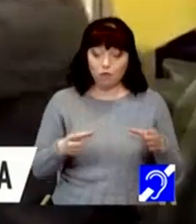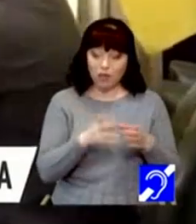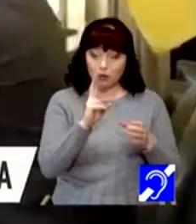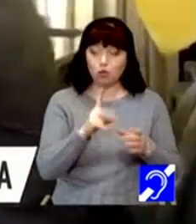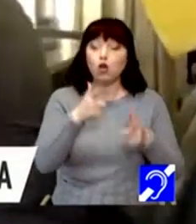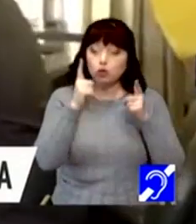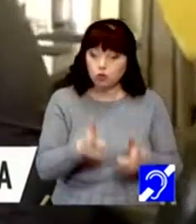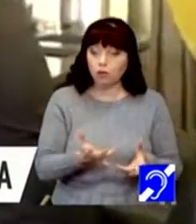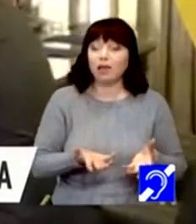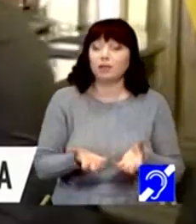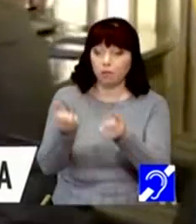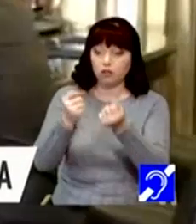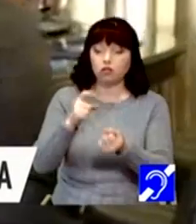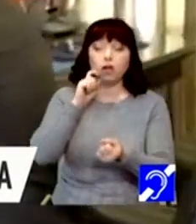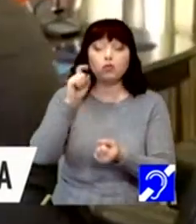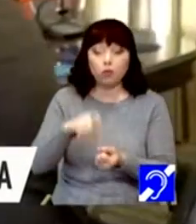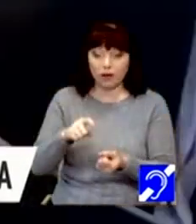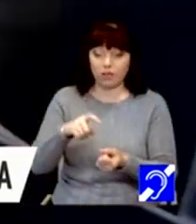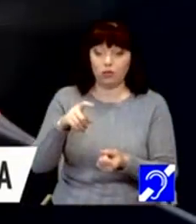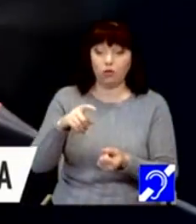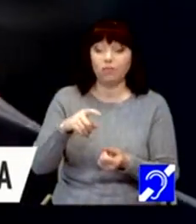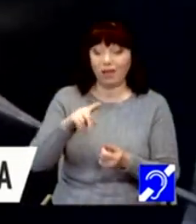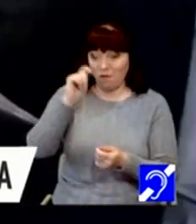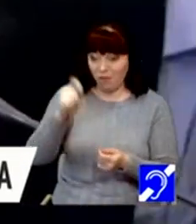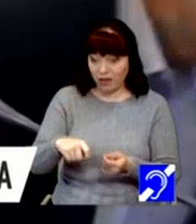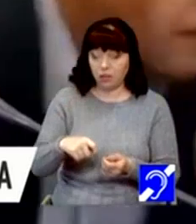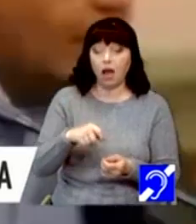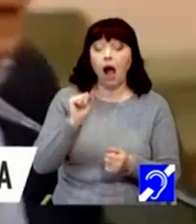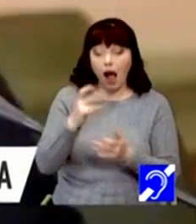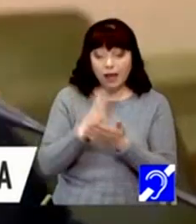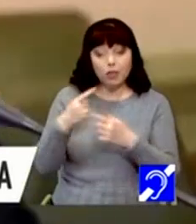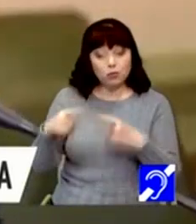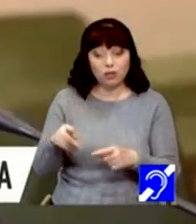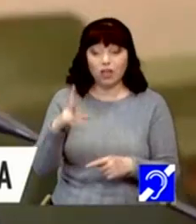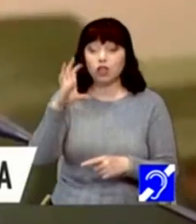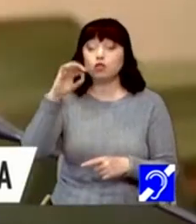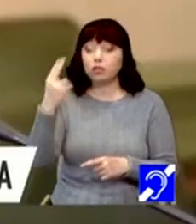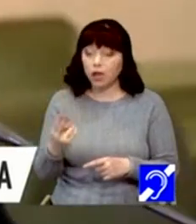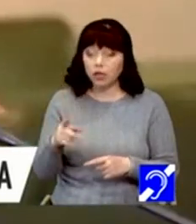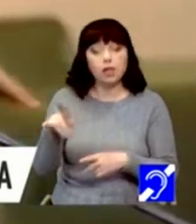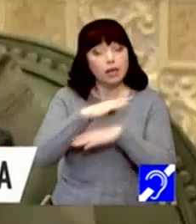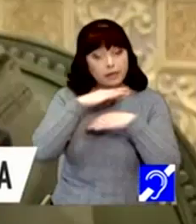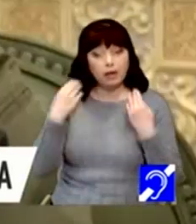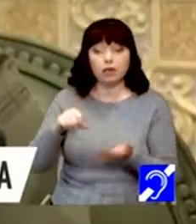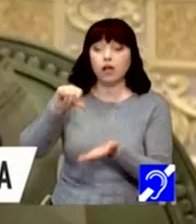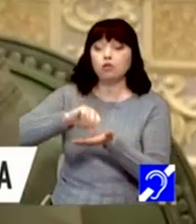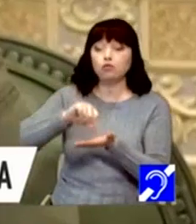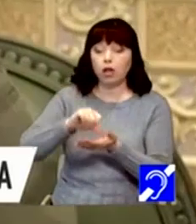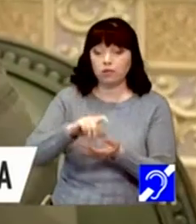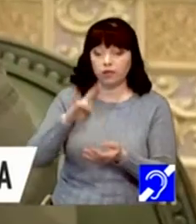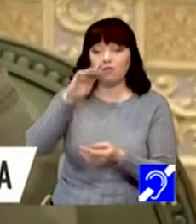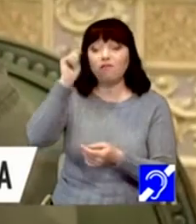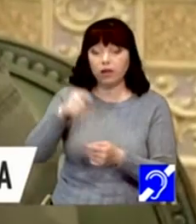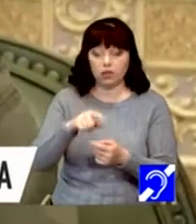Ucrainei cu ajutorul Militar în timp ce socialiști să o pun pentru că nu vor o implicare directă în războiul rusă ucraineană